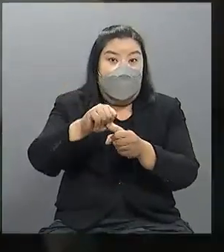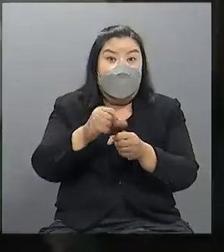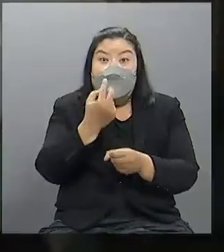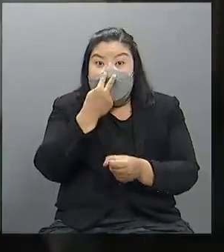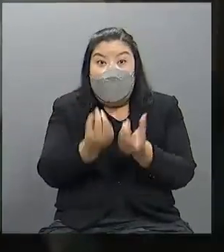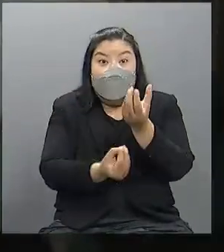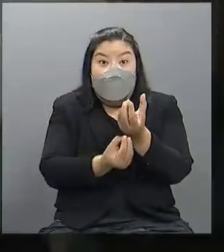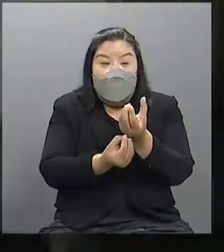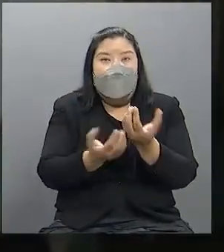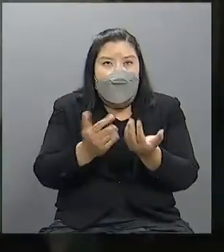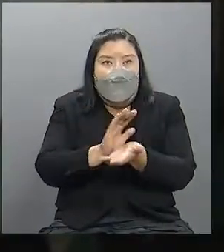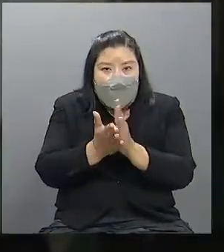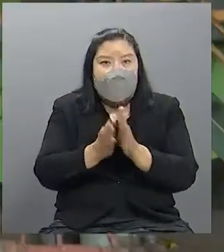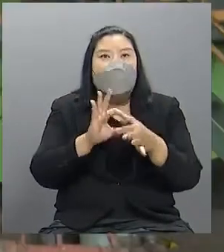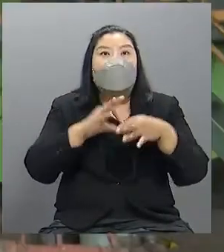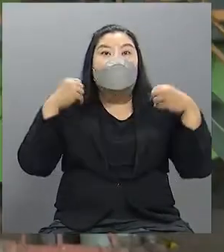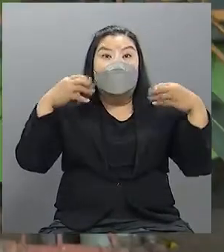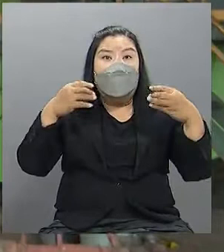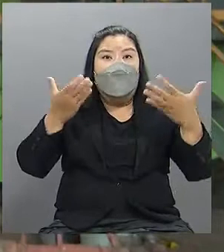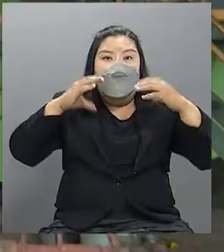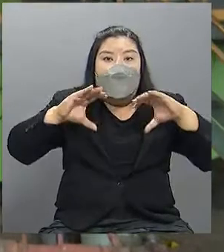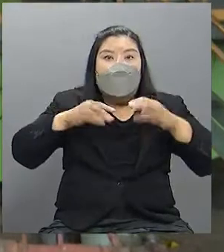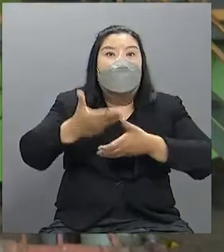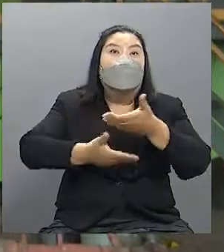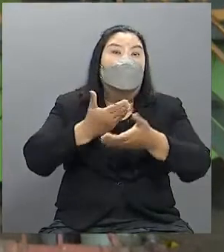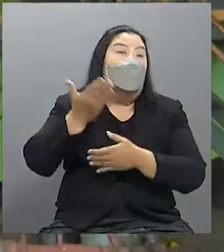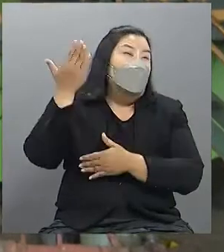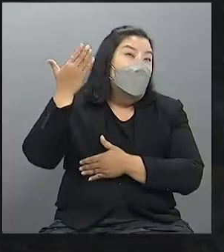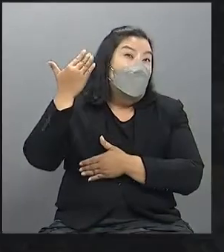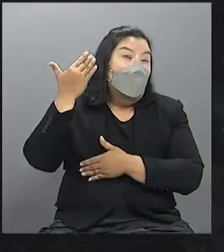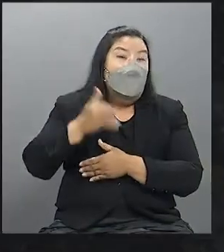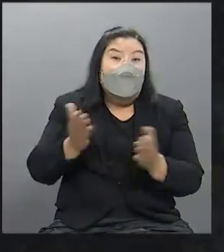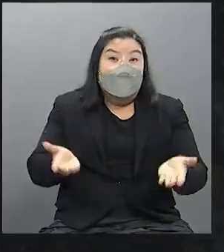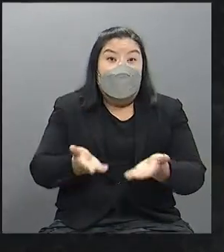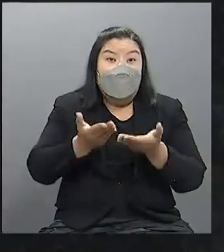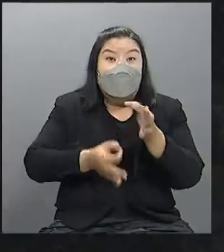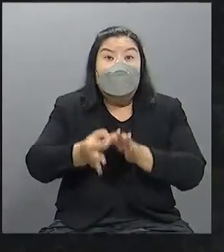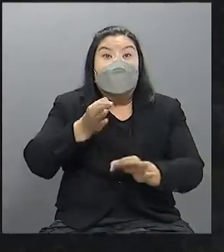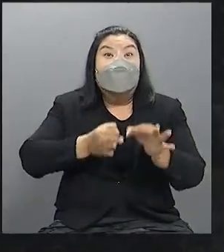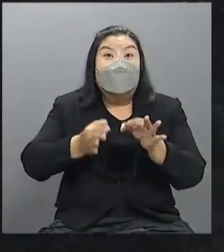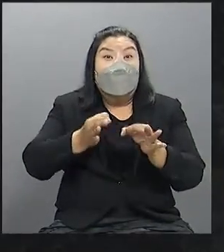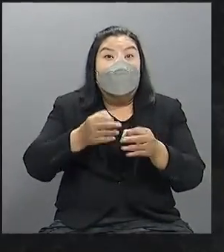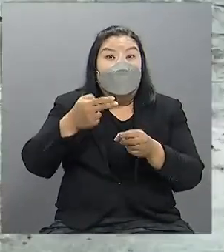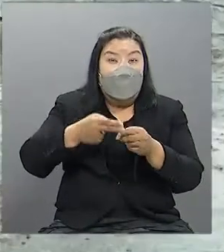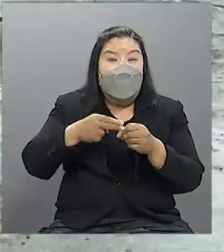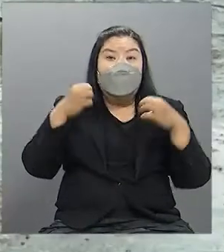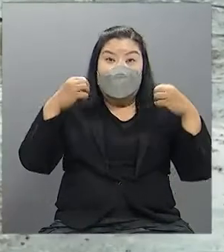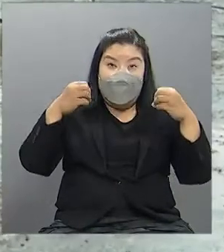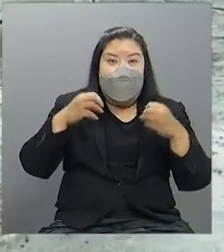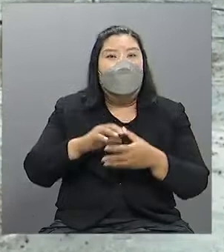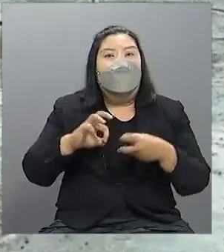ฟ้าส่งขายให้รัฐตามที่เคยมีนโยบายส่งเสริมพลังงานทดแทนจากกากอุตสาหกรรมและช่วยลดผลกระทบสิ่งแวดล้อ